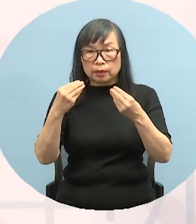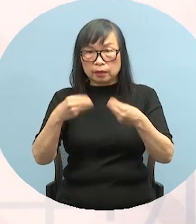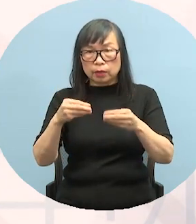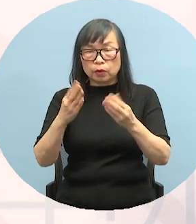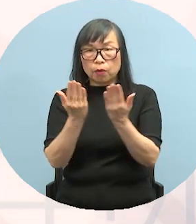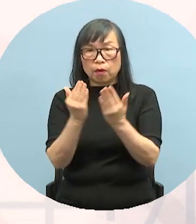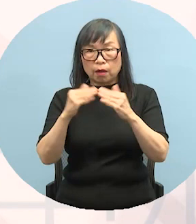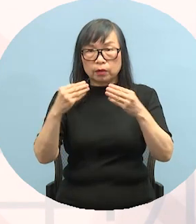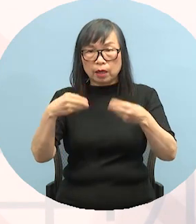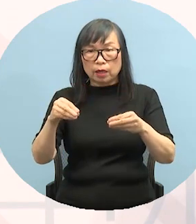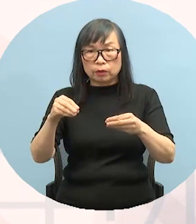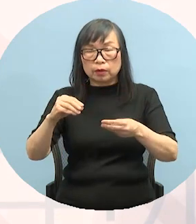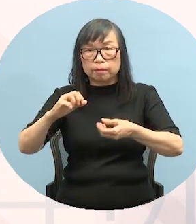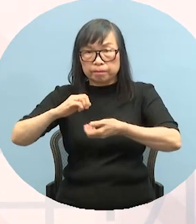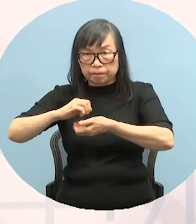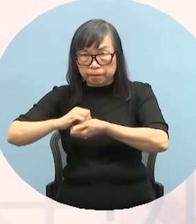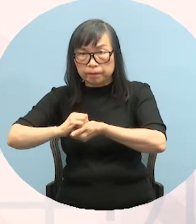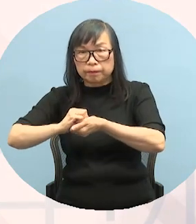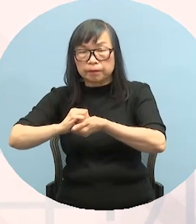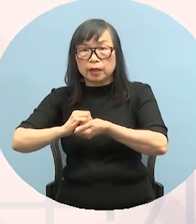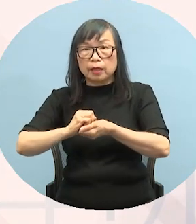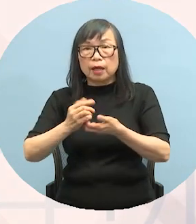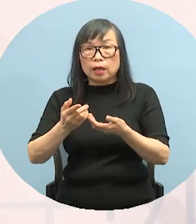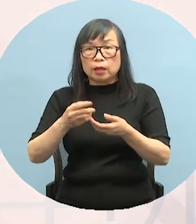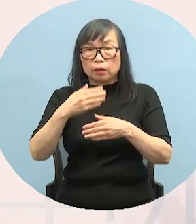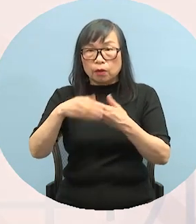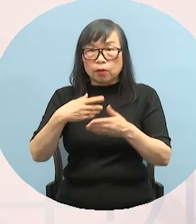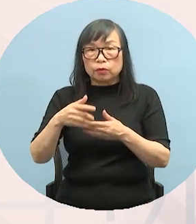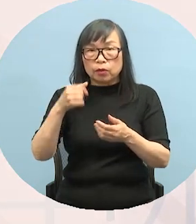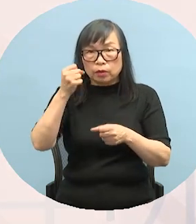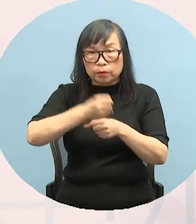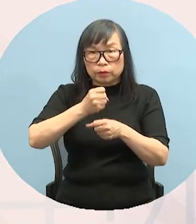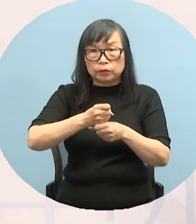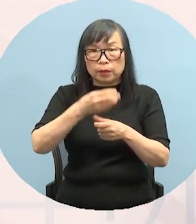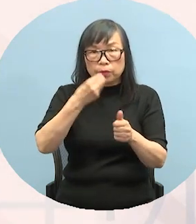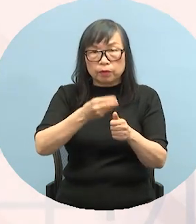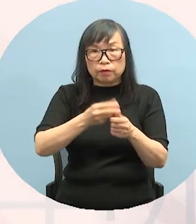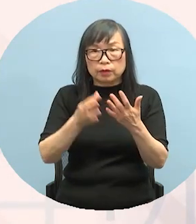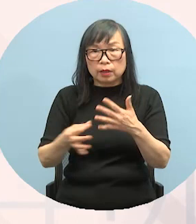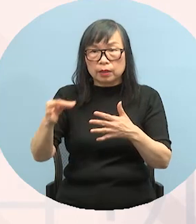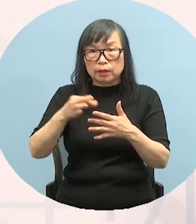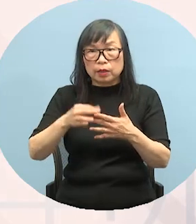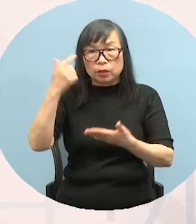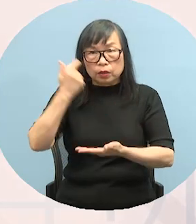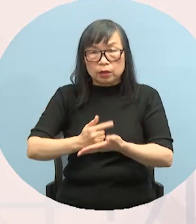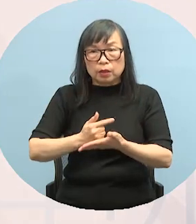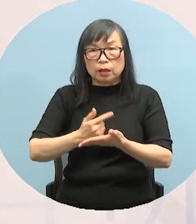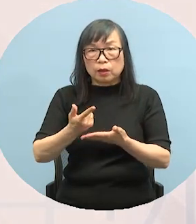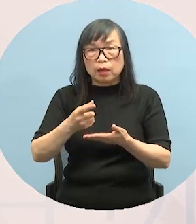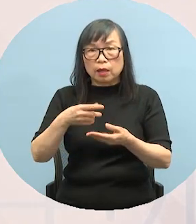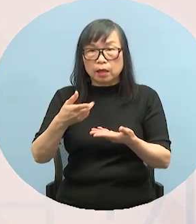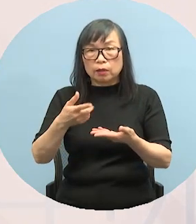学校教育密不可分。如何通过入职后培训提升正确的价值观，将